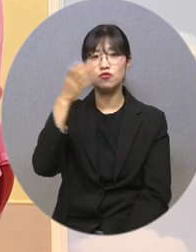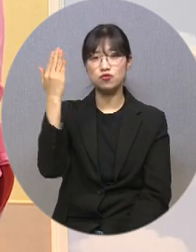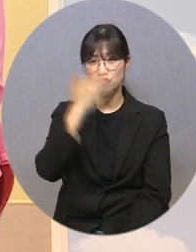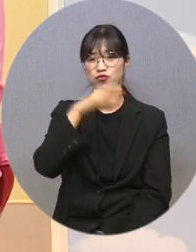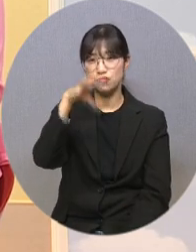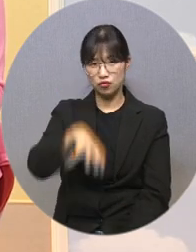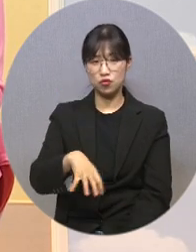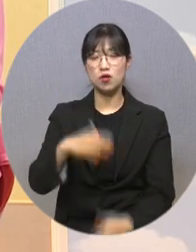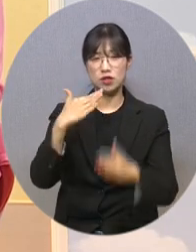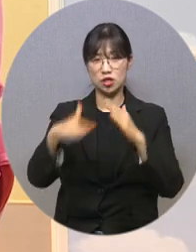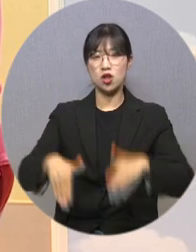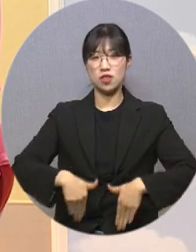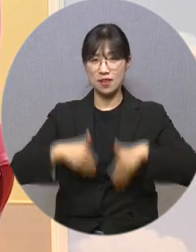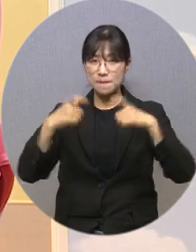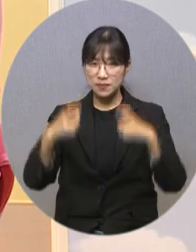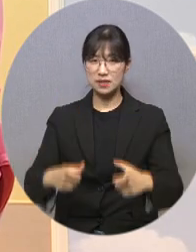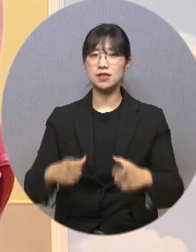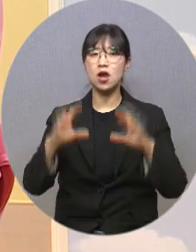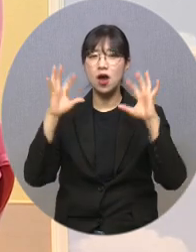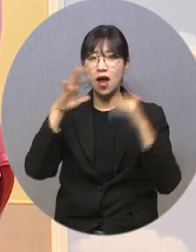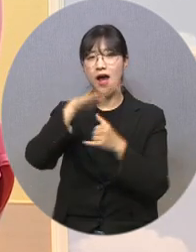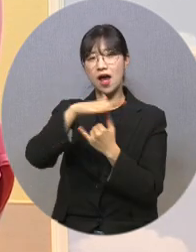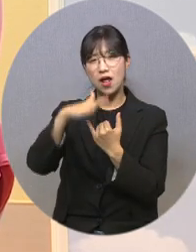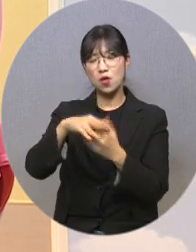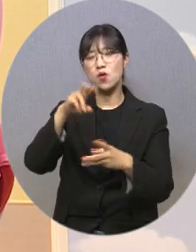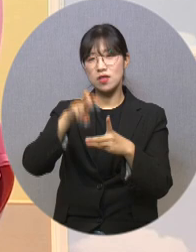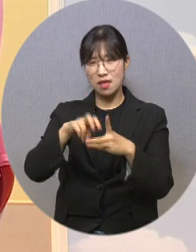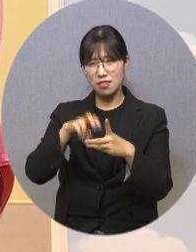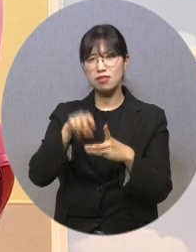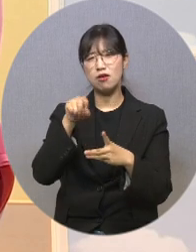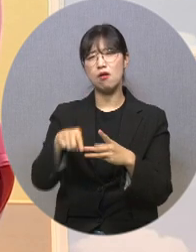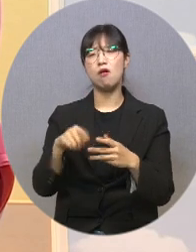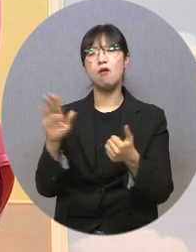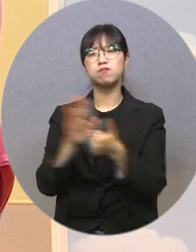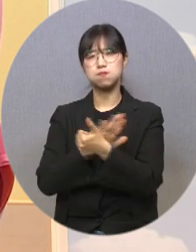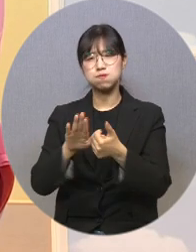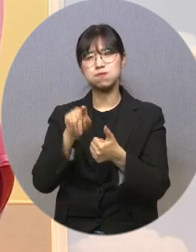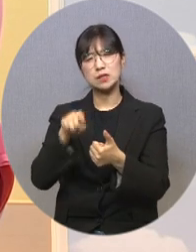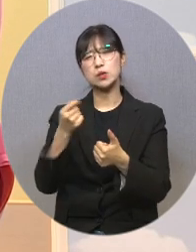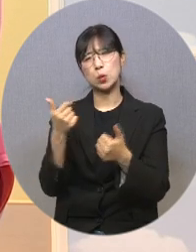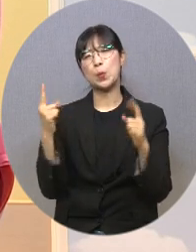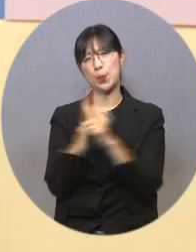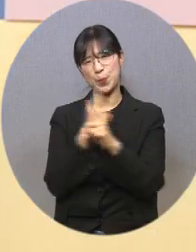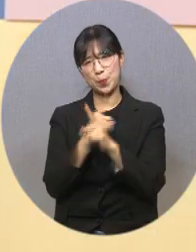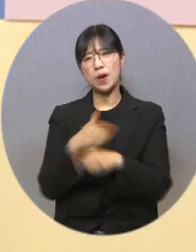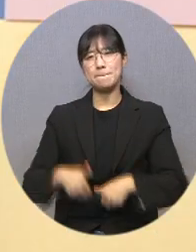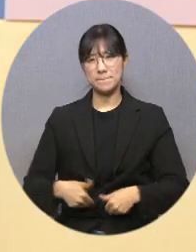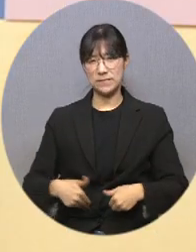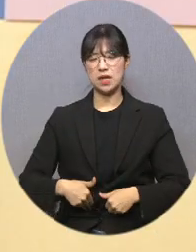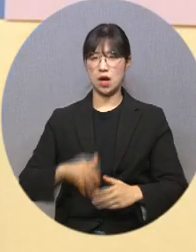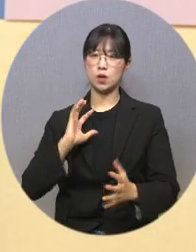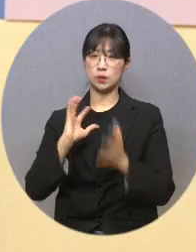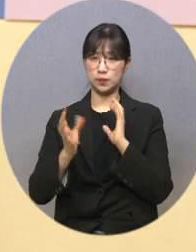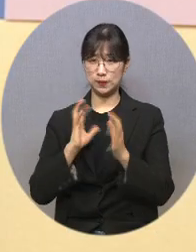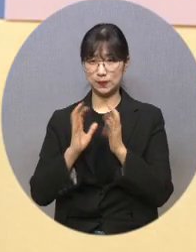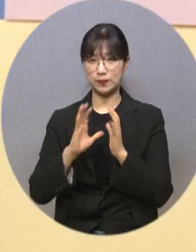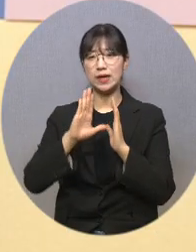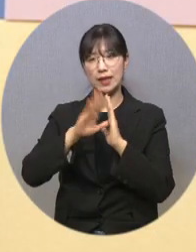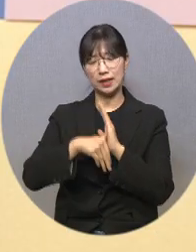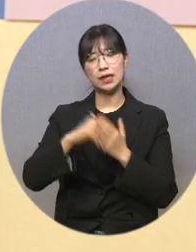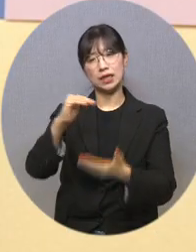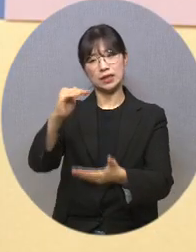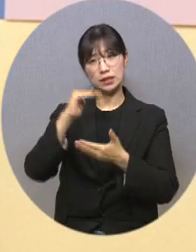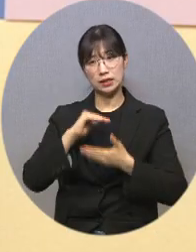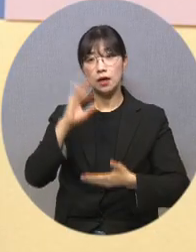지역 아동센터 종사자들을 대상으로 이제 처우 개선을 위한 간담회를 한번 가졌습니다. 네. 이제 거기서 얘기를 쭉